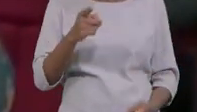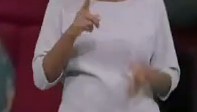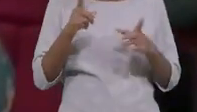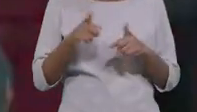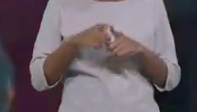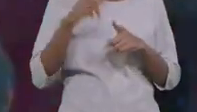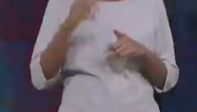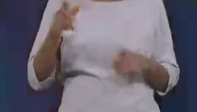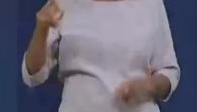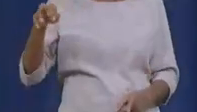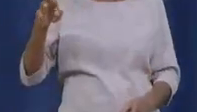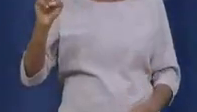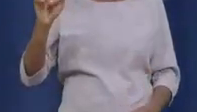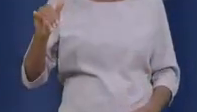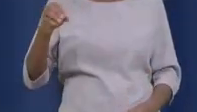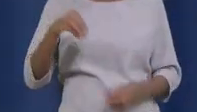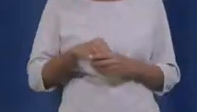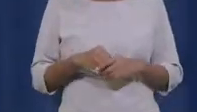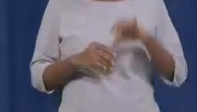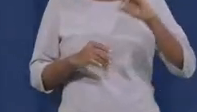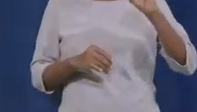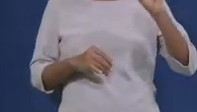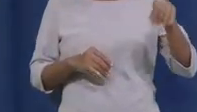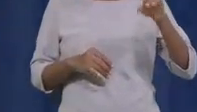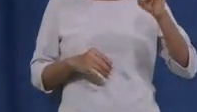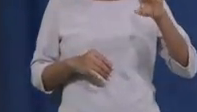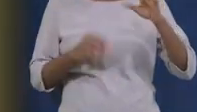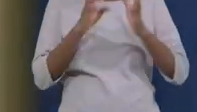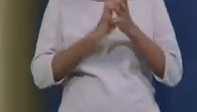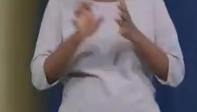Il ne nous a pas livré comme proie.